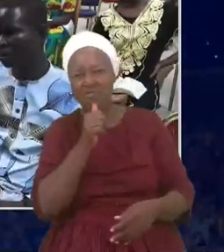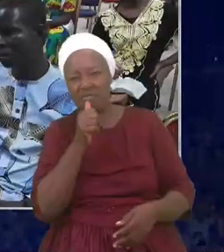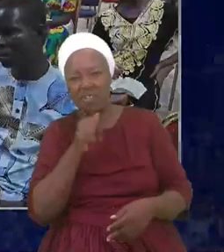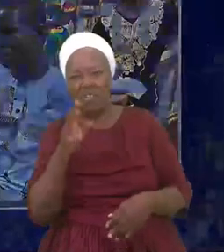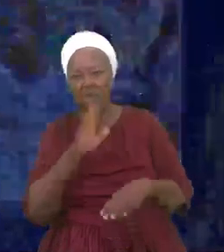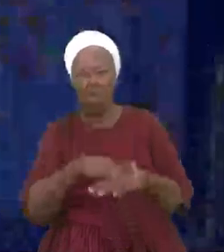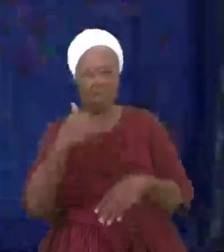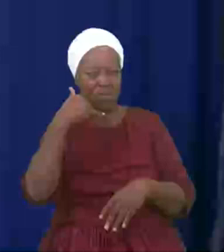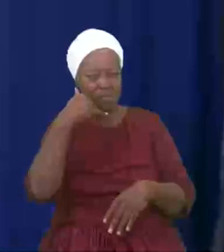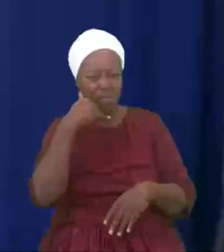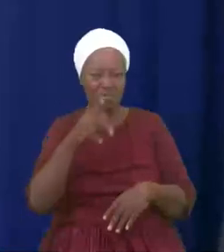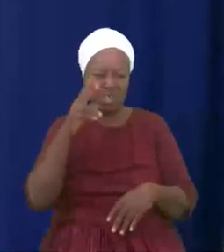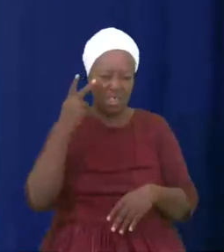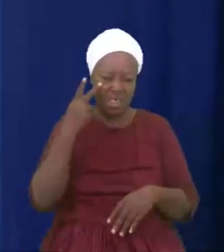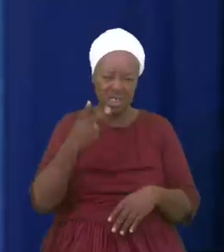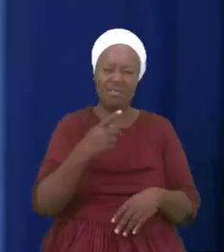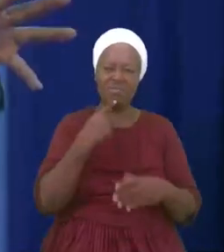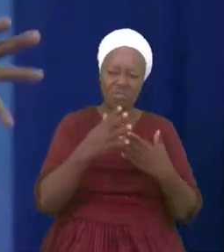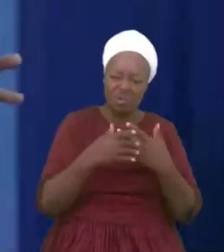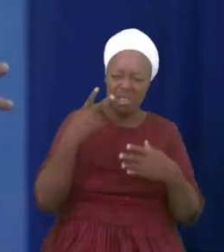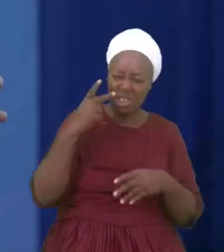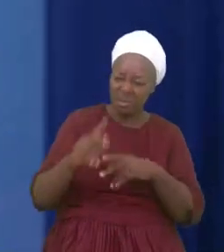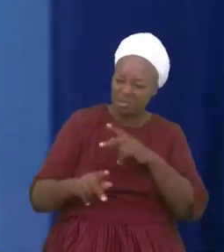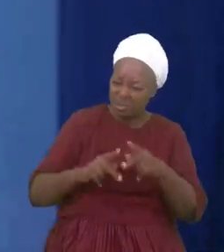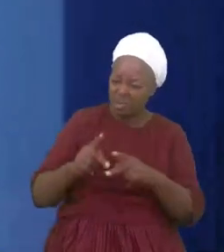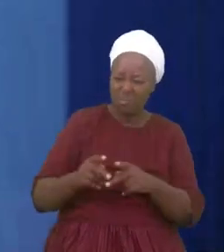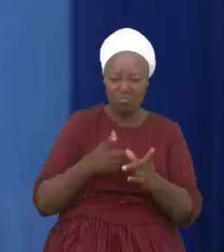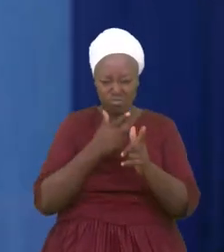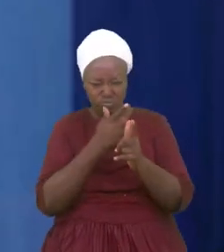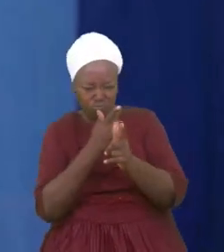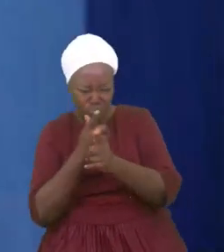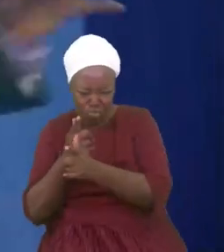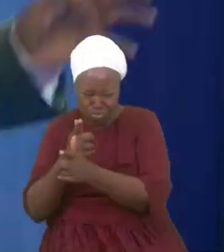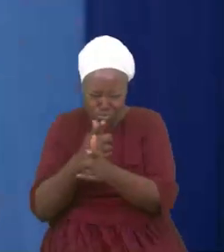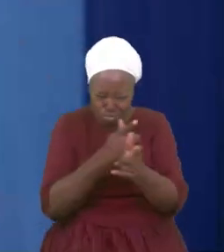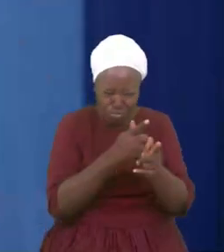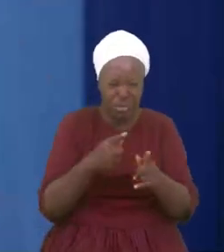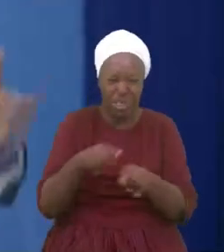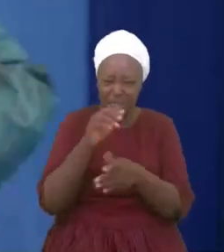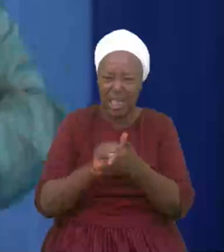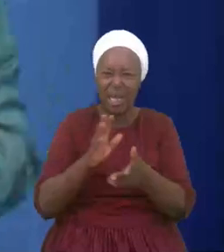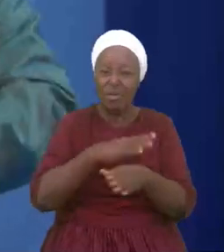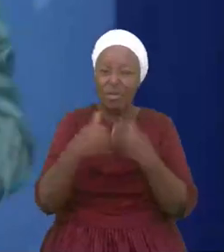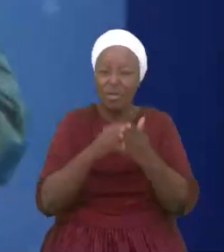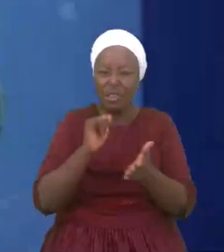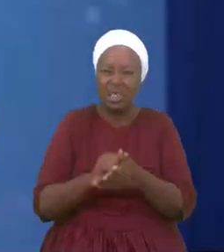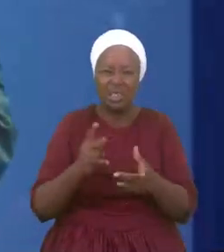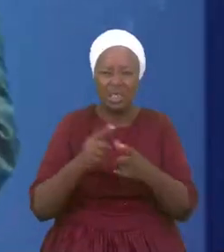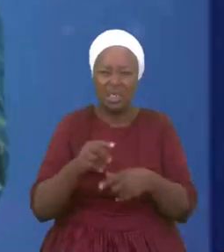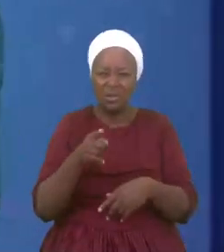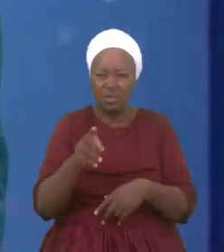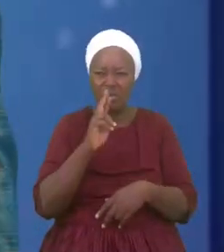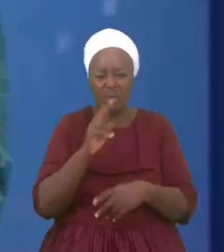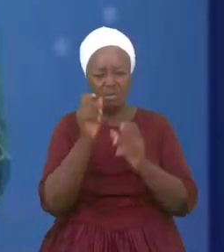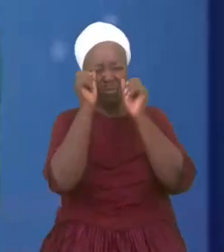sur l'iPad sur le téléphone on peut voir le sang voir les